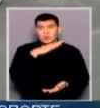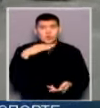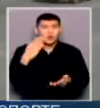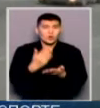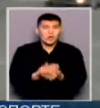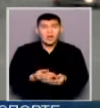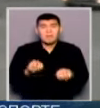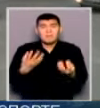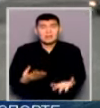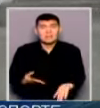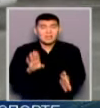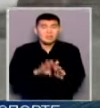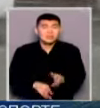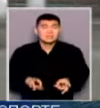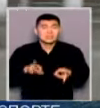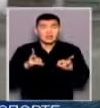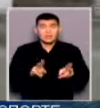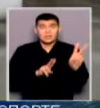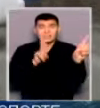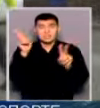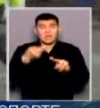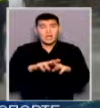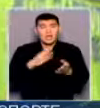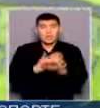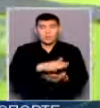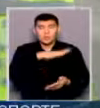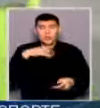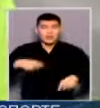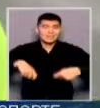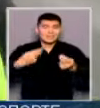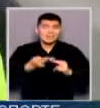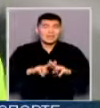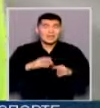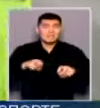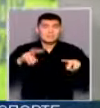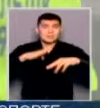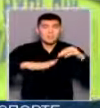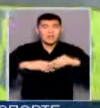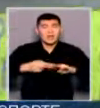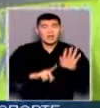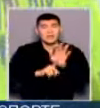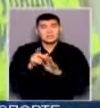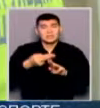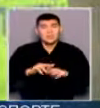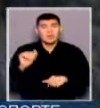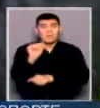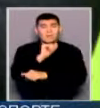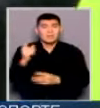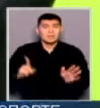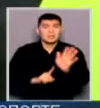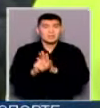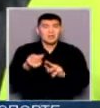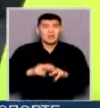соблюдают простые правила безопасности. Такие факты фиксируются во время специального рейда. В одних случаях пожары на автотранспорте возникают